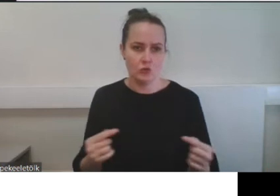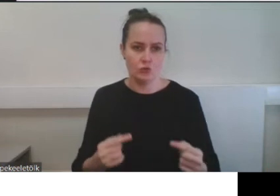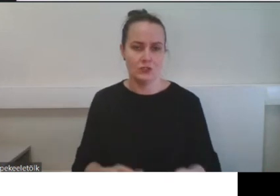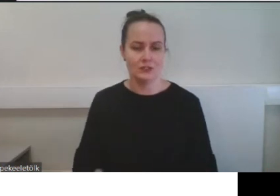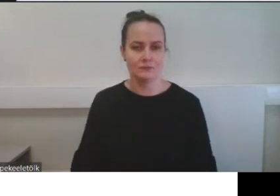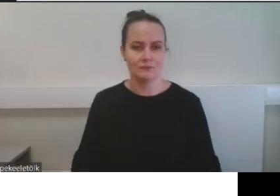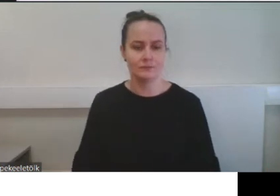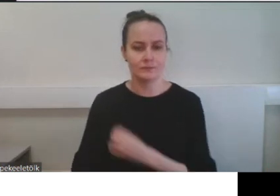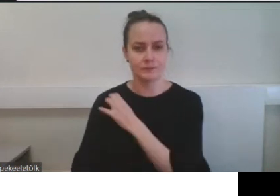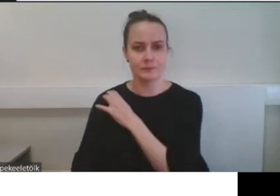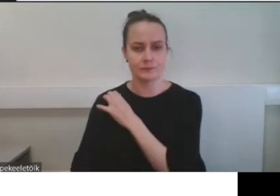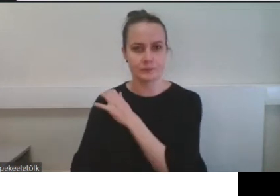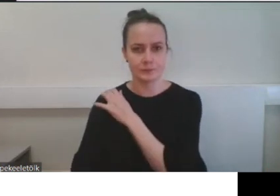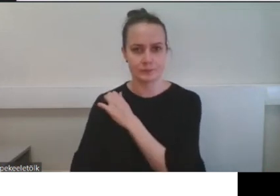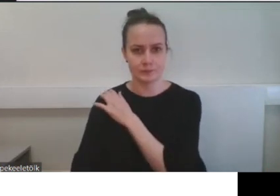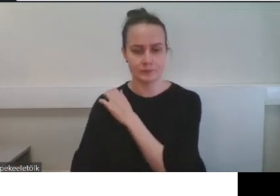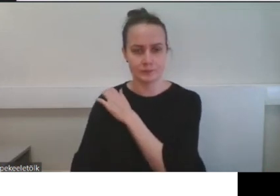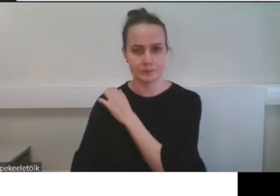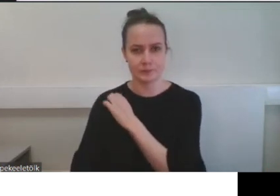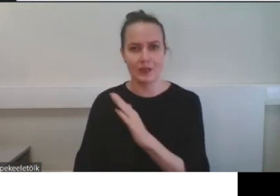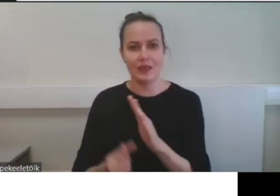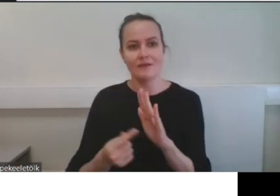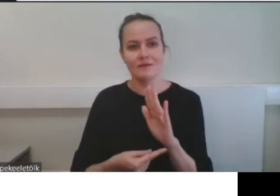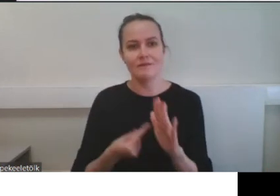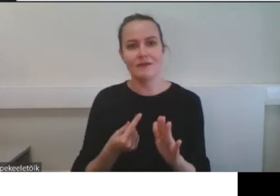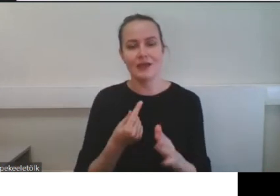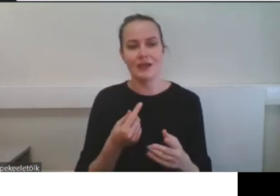Ja kõrge riskirühmaga on siis 2%